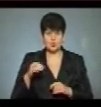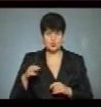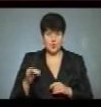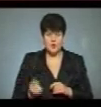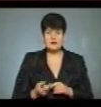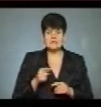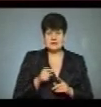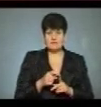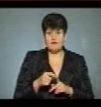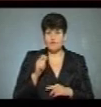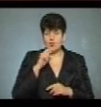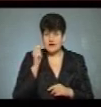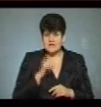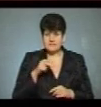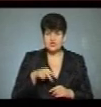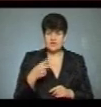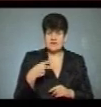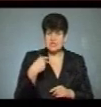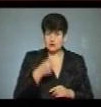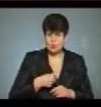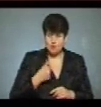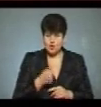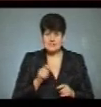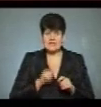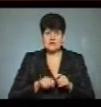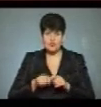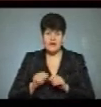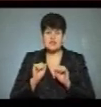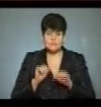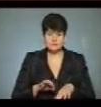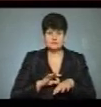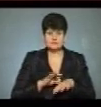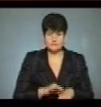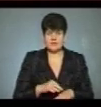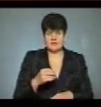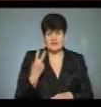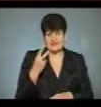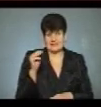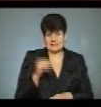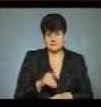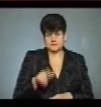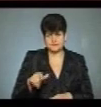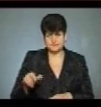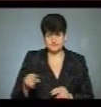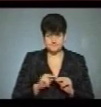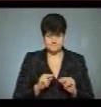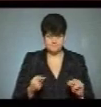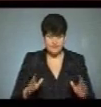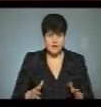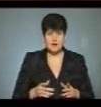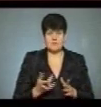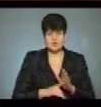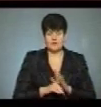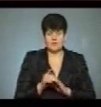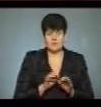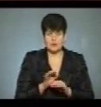її словами, в Україні у 2020 році тестування можуть пройти близько 2000 педагогів. Пілотний проєкт сертифікації